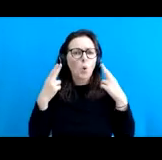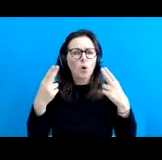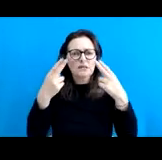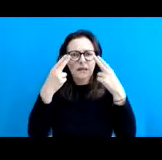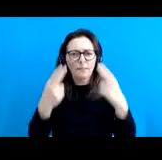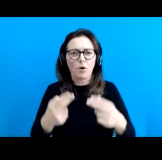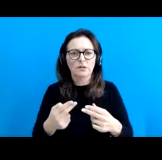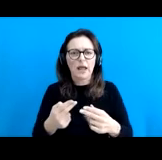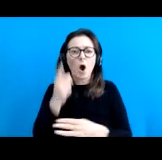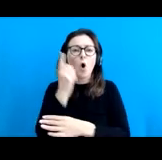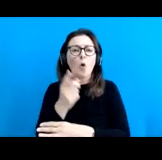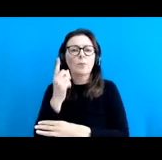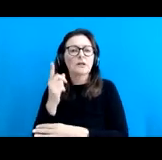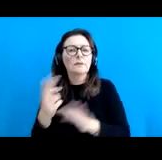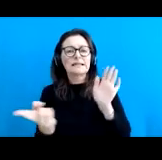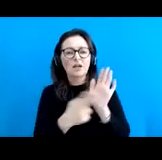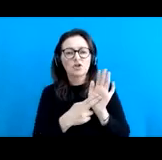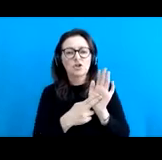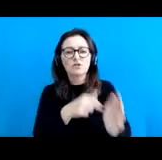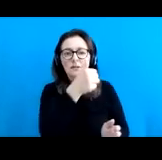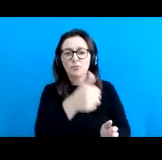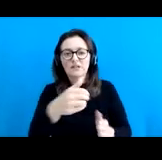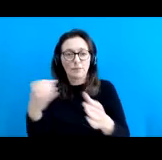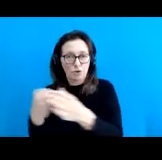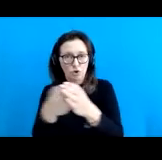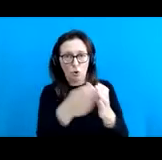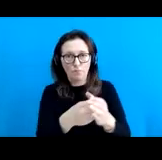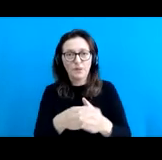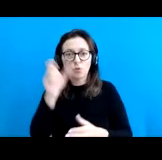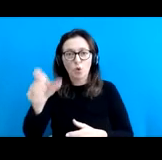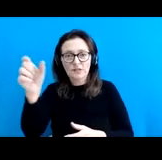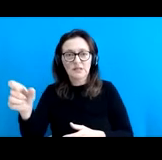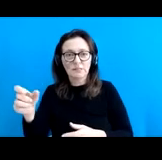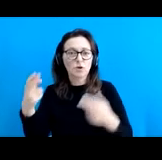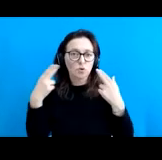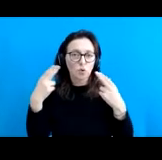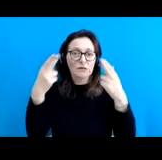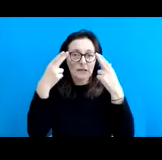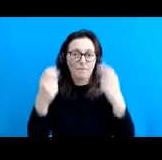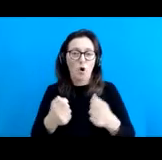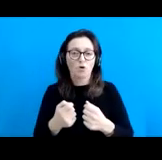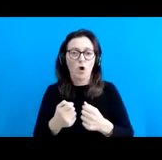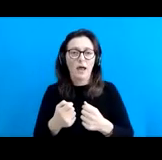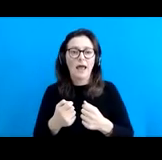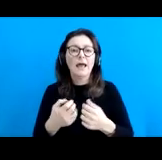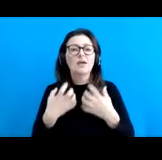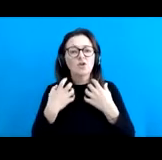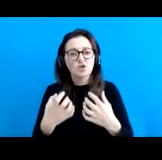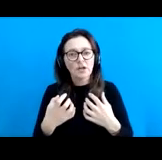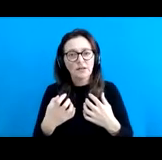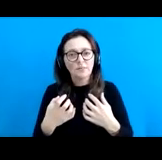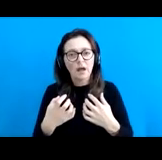opredelim tudi značilnosti posameznih skupin oseb z gluhoslepoto, s čimer želim prispevati k lažjemu